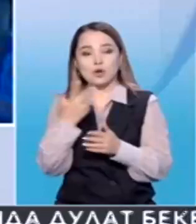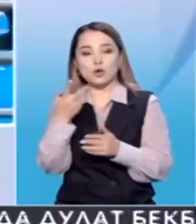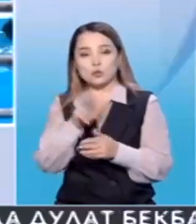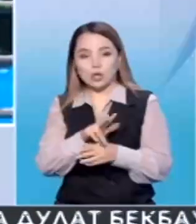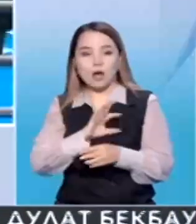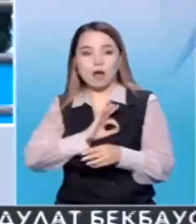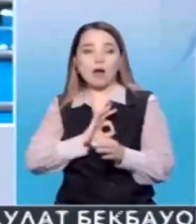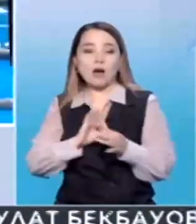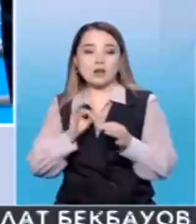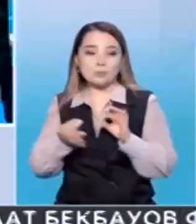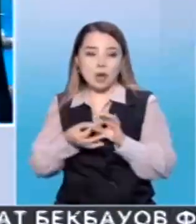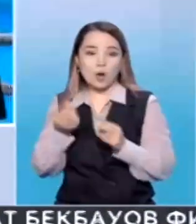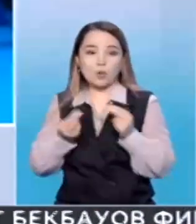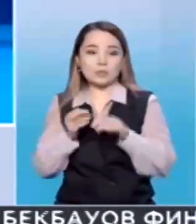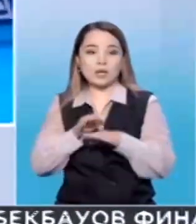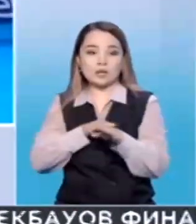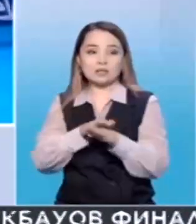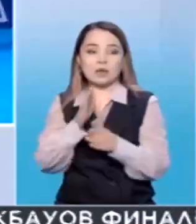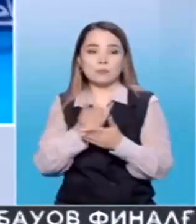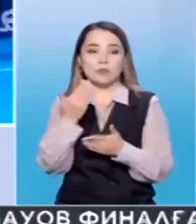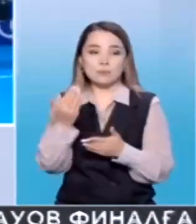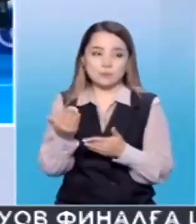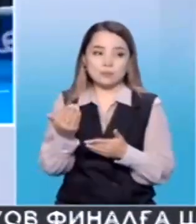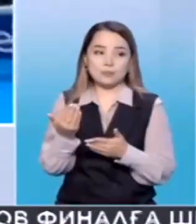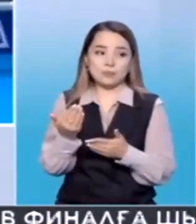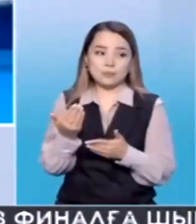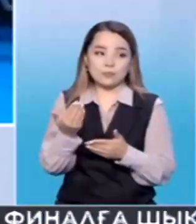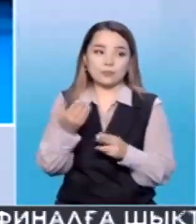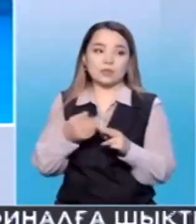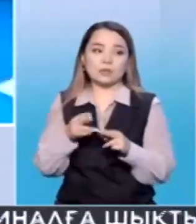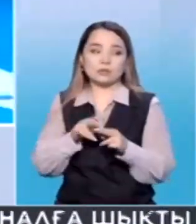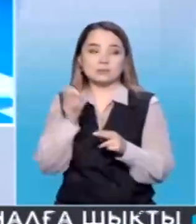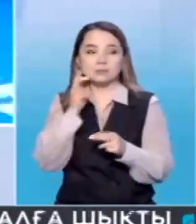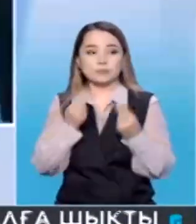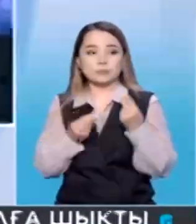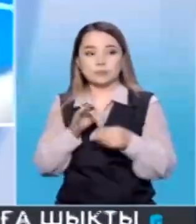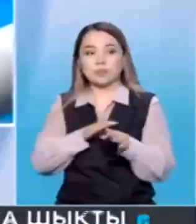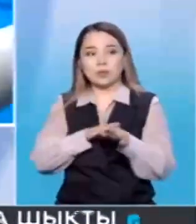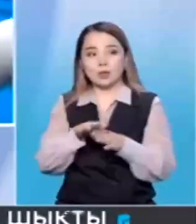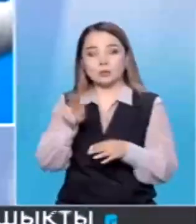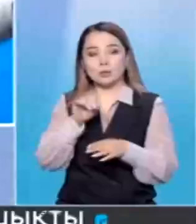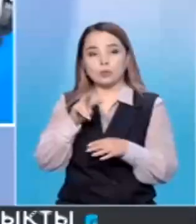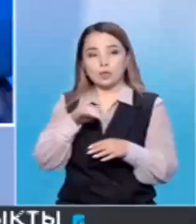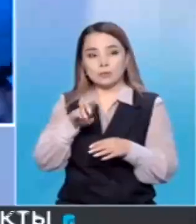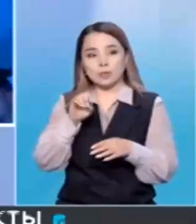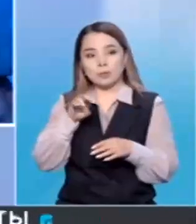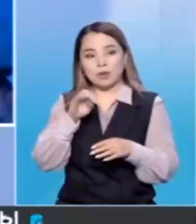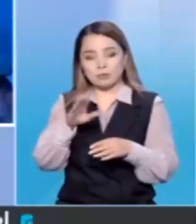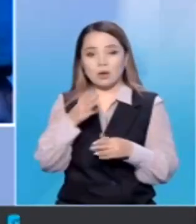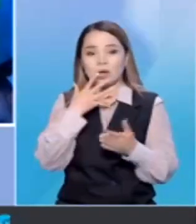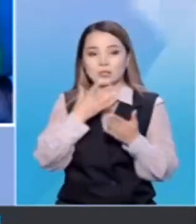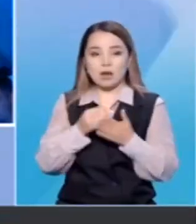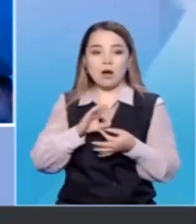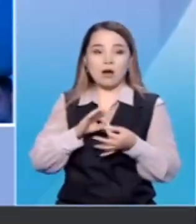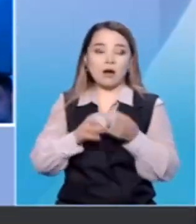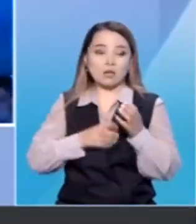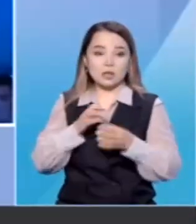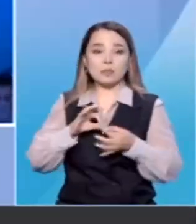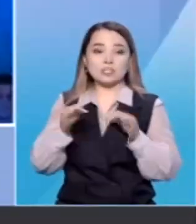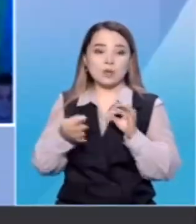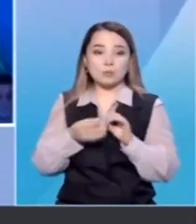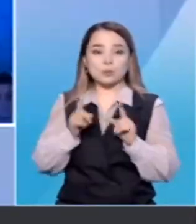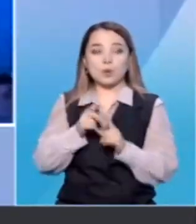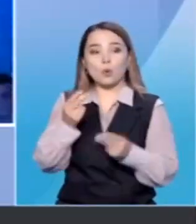олимпиаданың қатысушысы Йозвани. Ал енді күндізгі сессияны түйіндеген Дулат Бекбауов әлем чемпионатының дебютанты болса